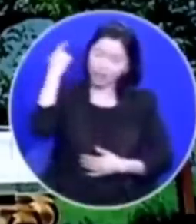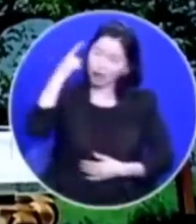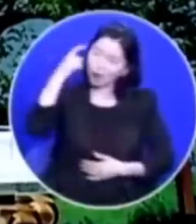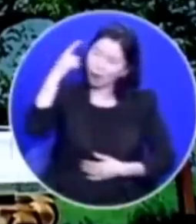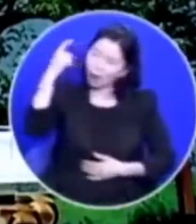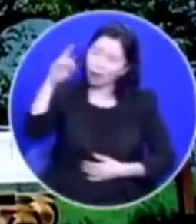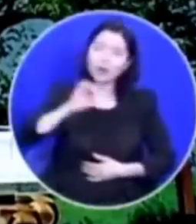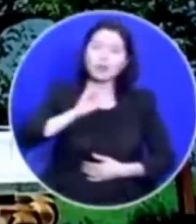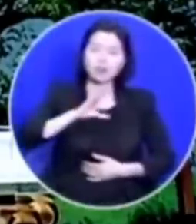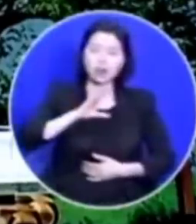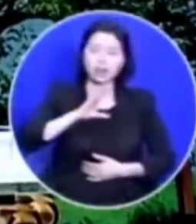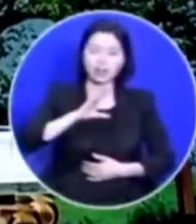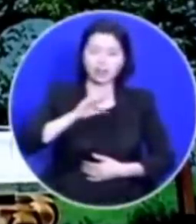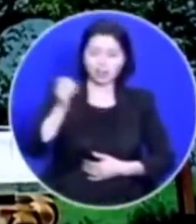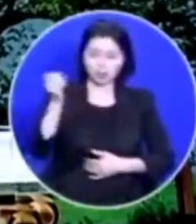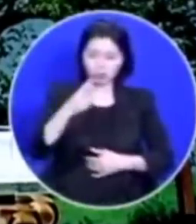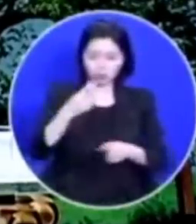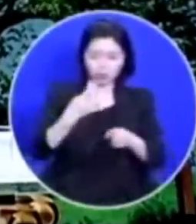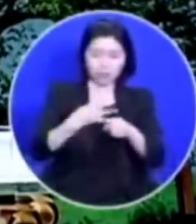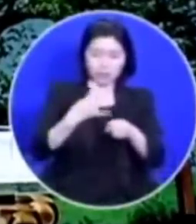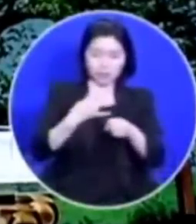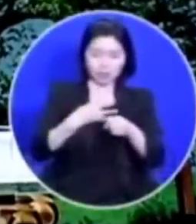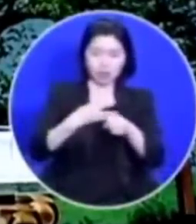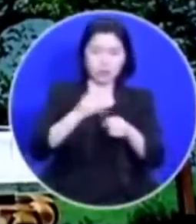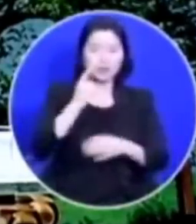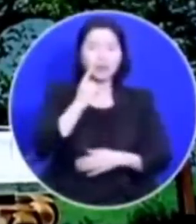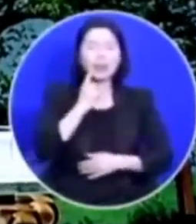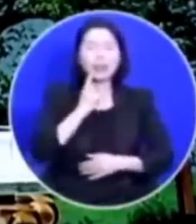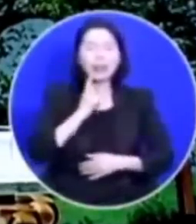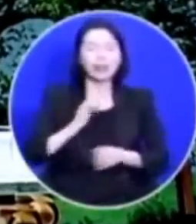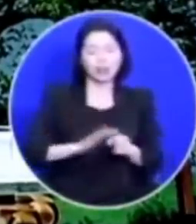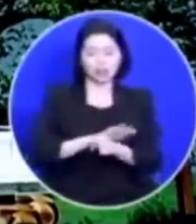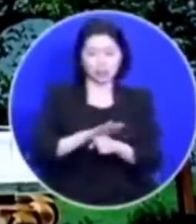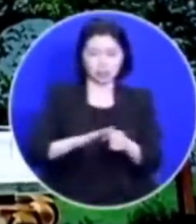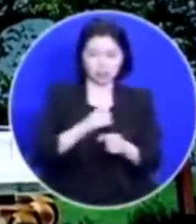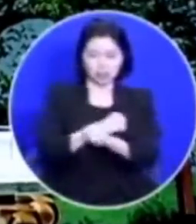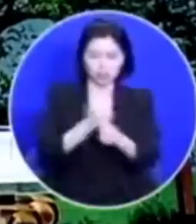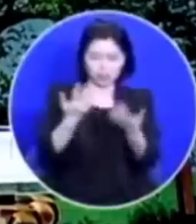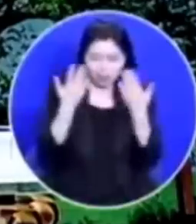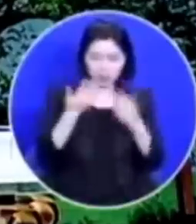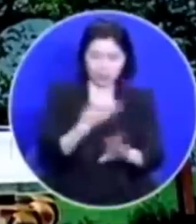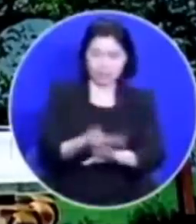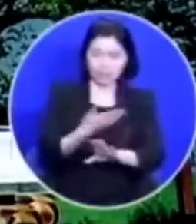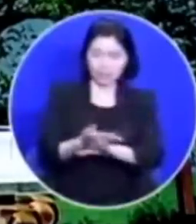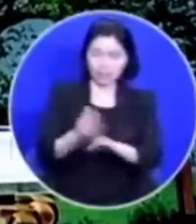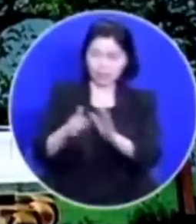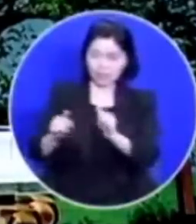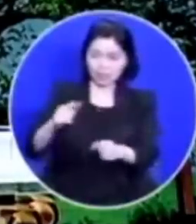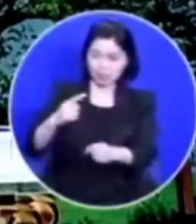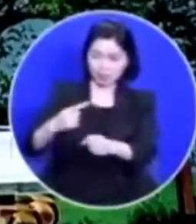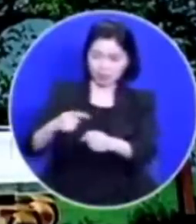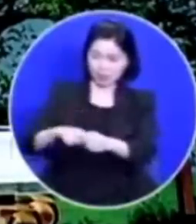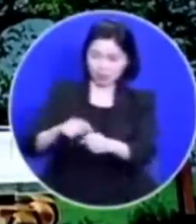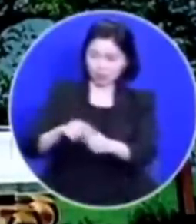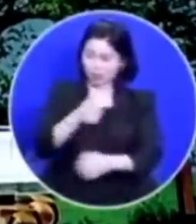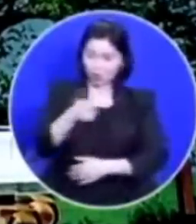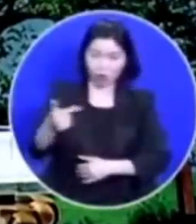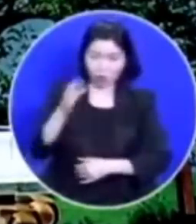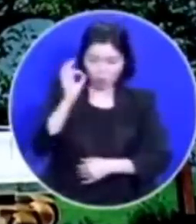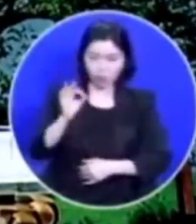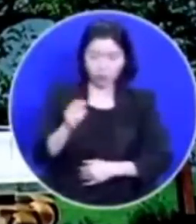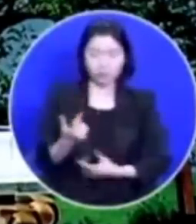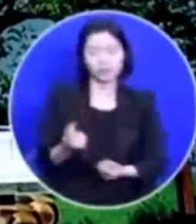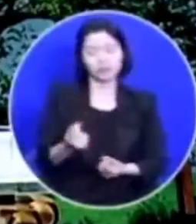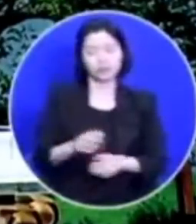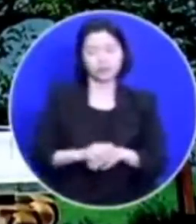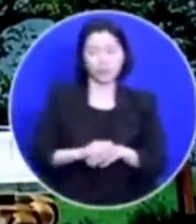번째가 선망의 감옥이 있다 고 했습니다 남의 떡이 커 보이는 거죠 다섯 번째가